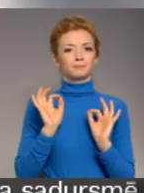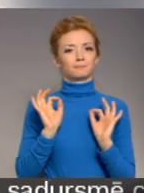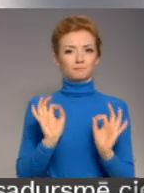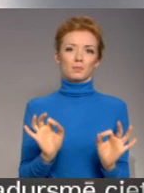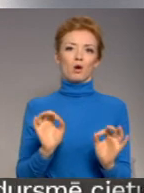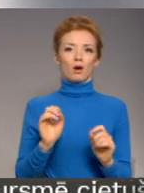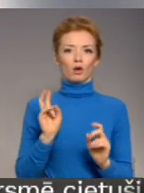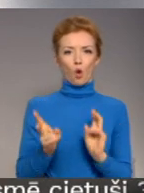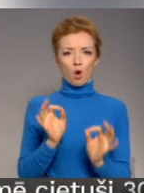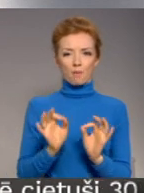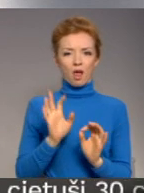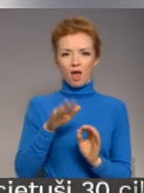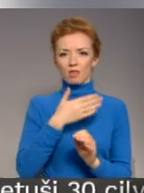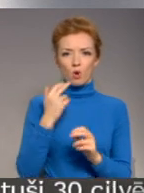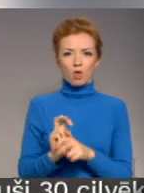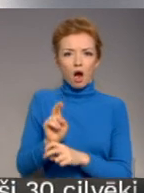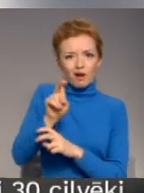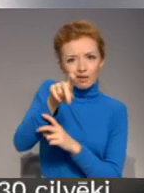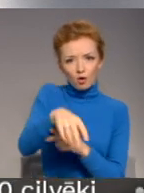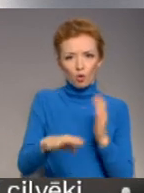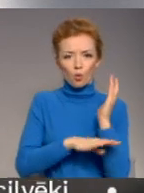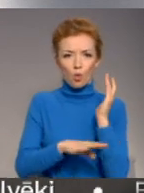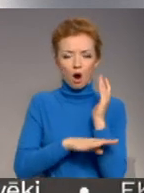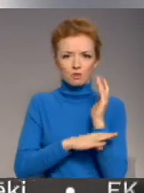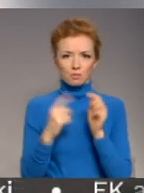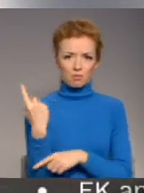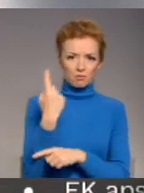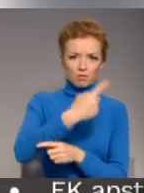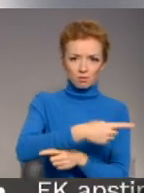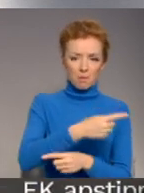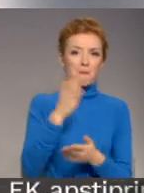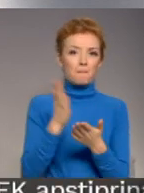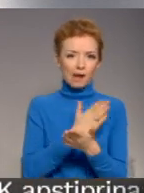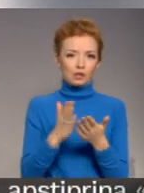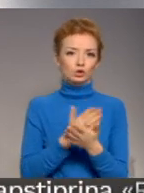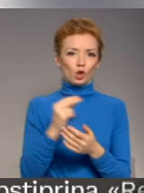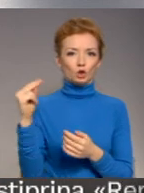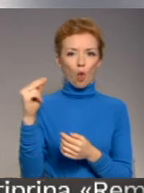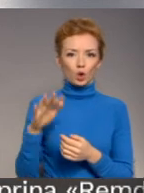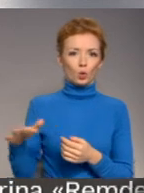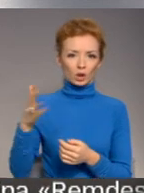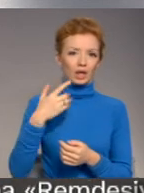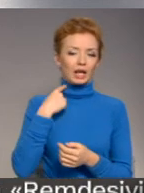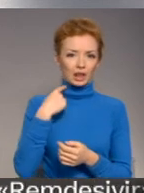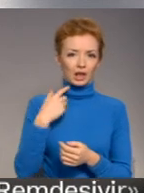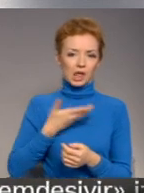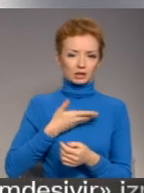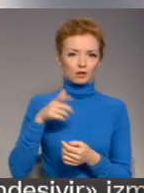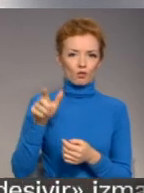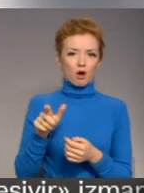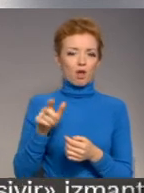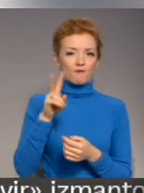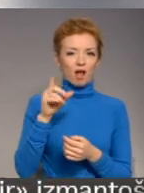pāri milzīgam koka stumbram, trīs dienas pēc vētras beidzot ir izdevies Zoltudas iedzīvotājiem Rīgā. Valtaiķi ielā dzīvojošie